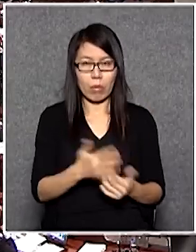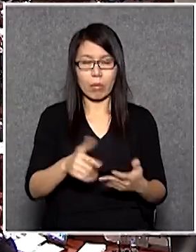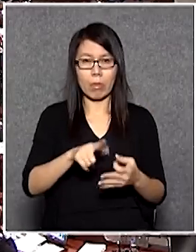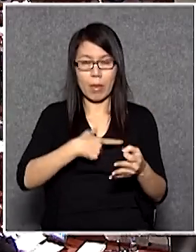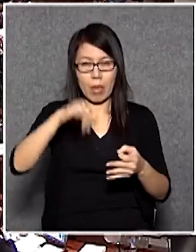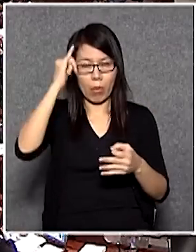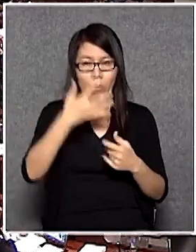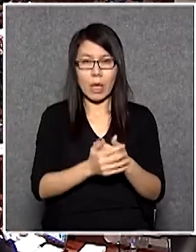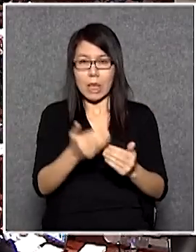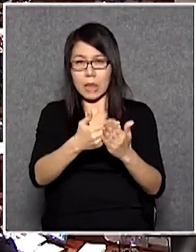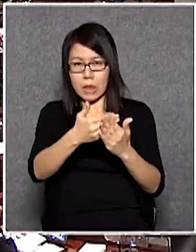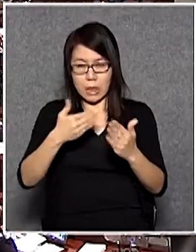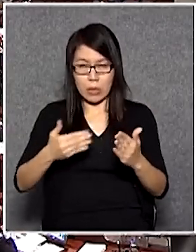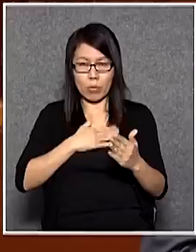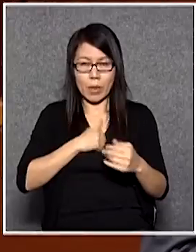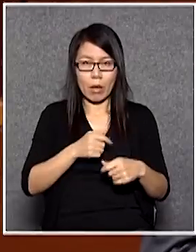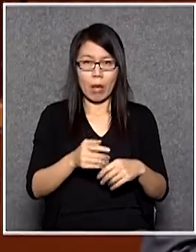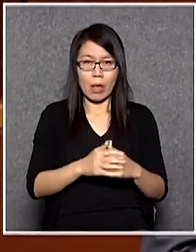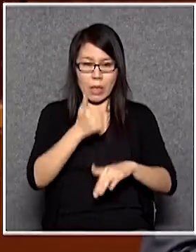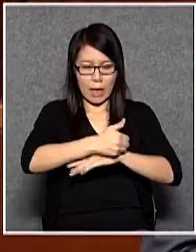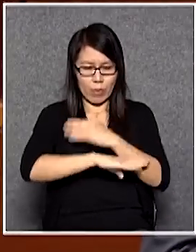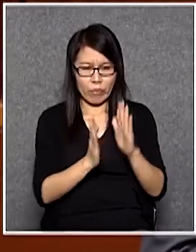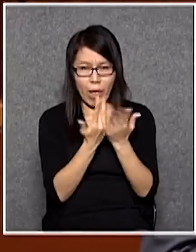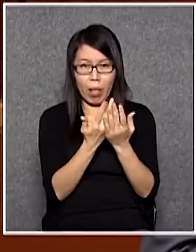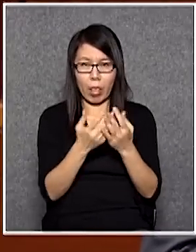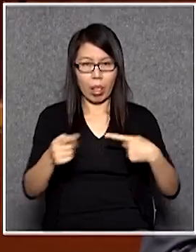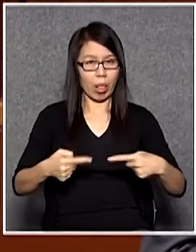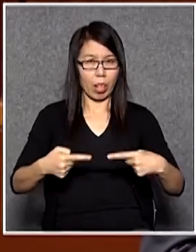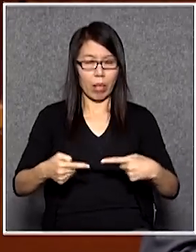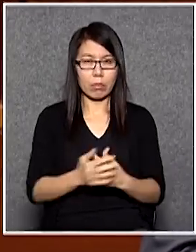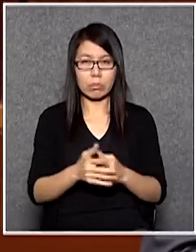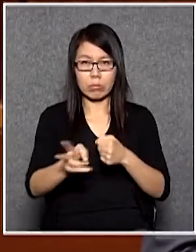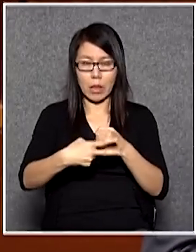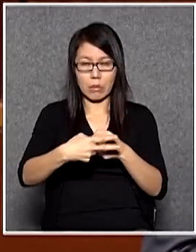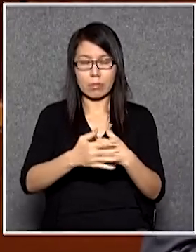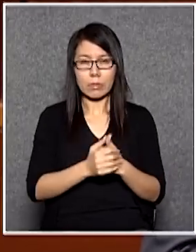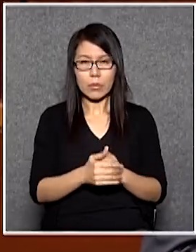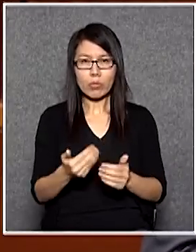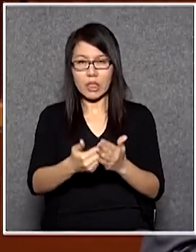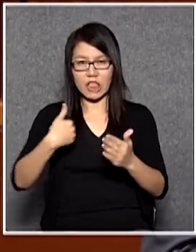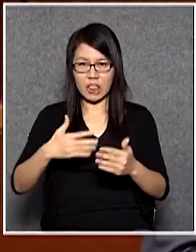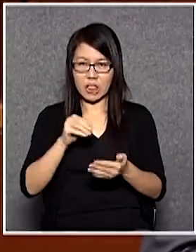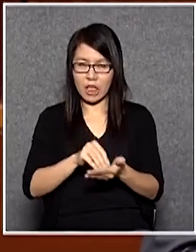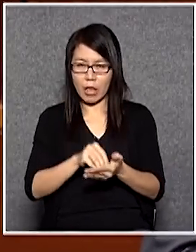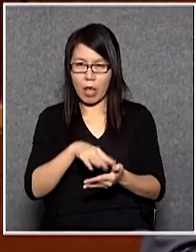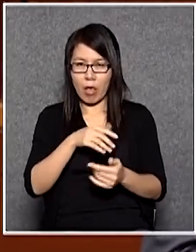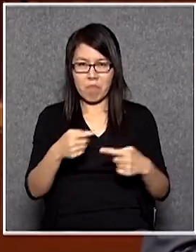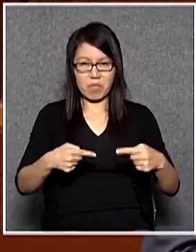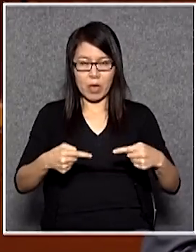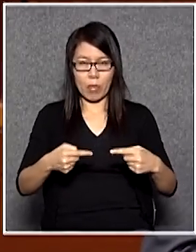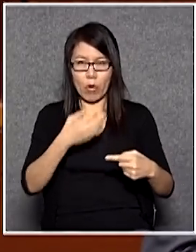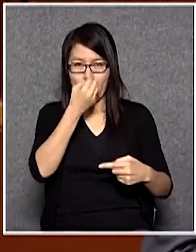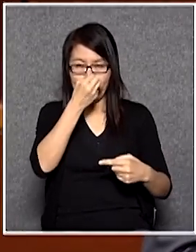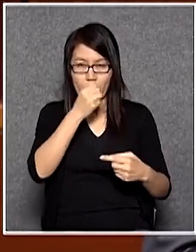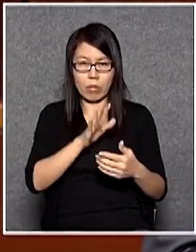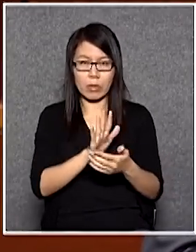前设，一，不符合基本法；第二呢，他的前设呢也都不符合香港过去18年的